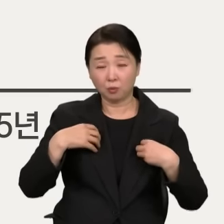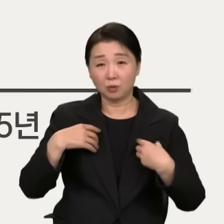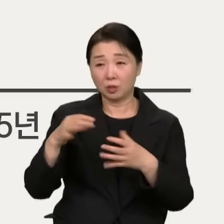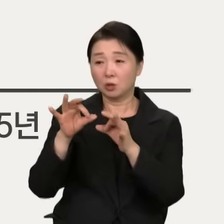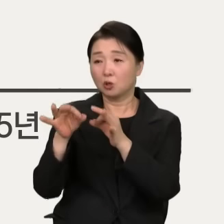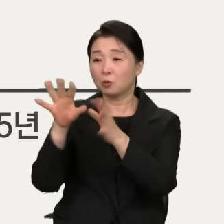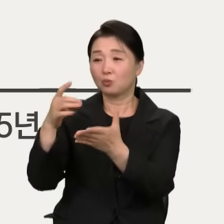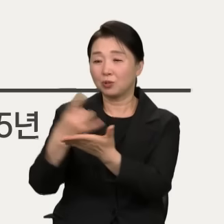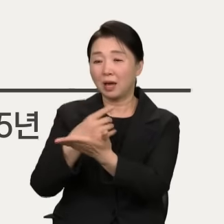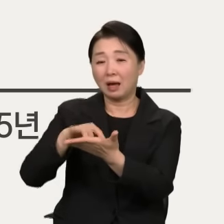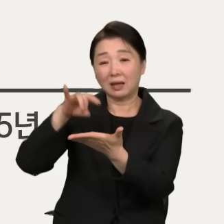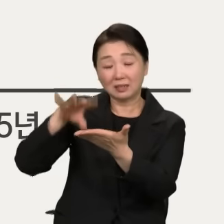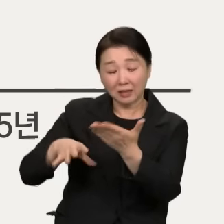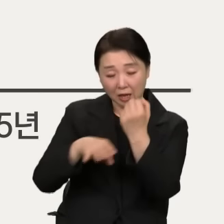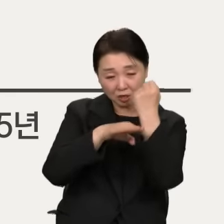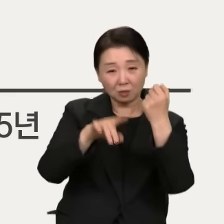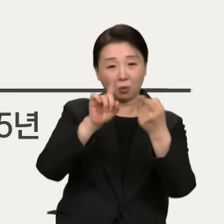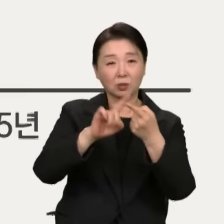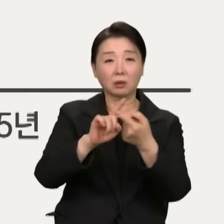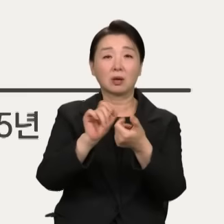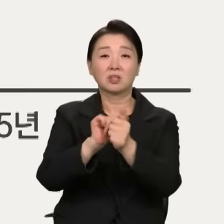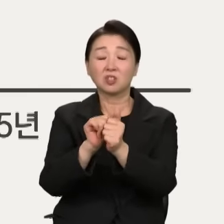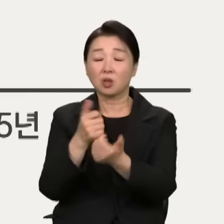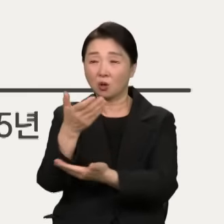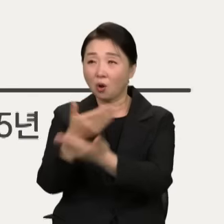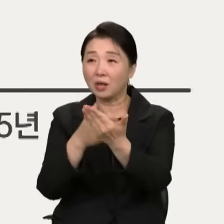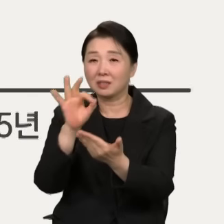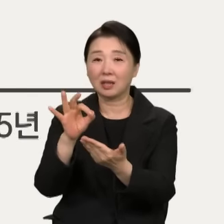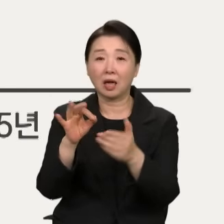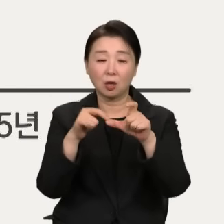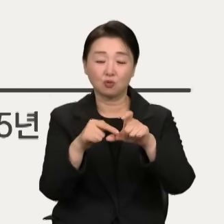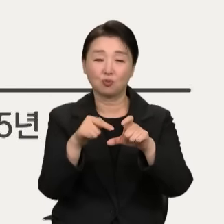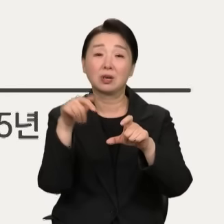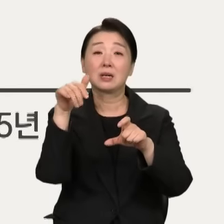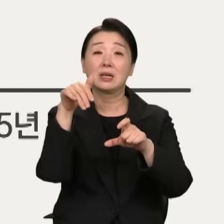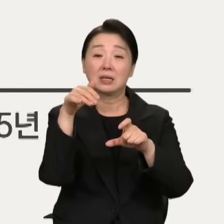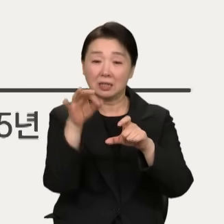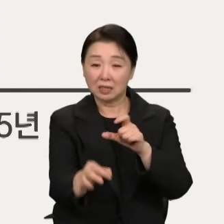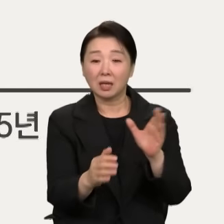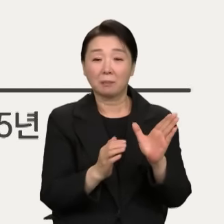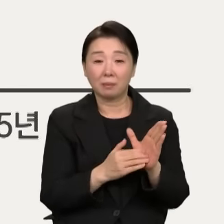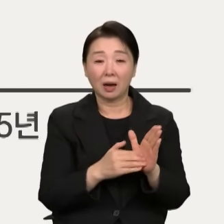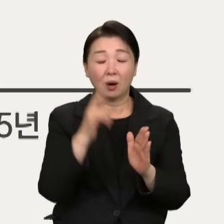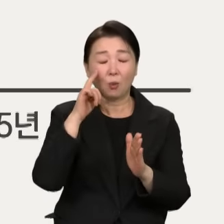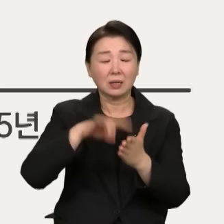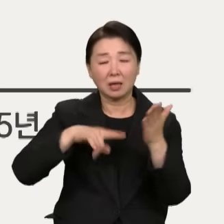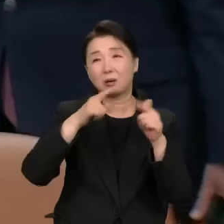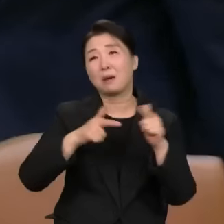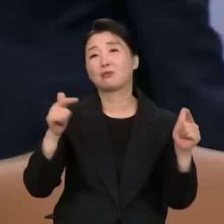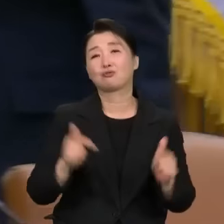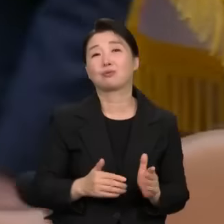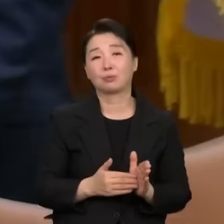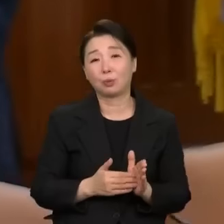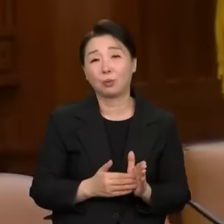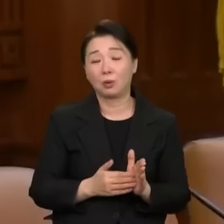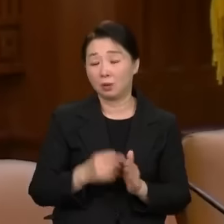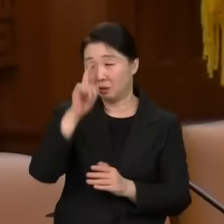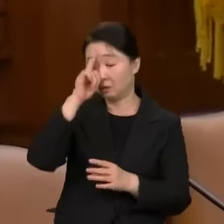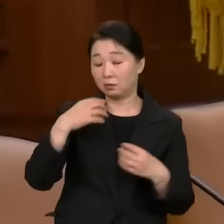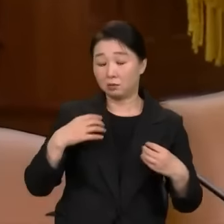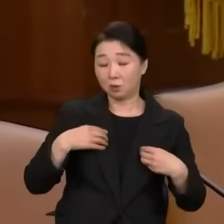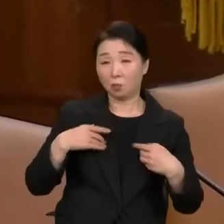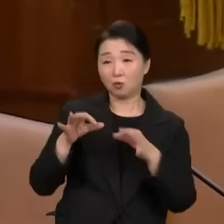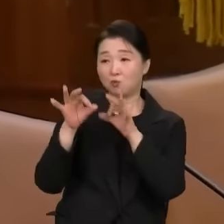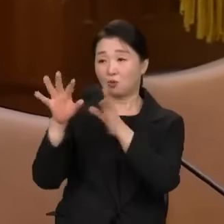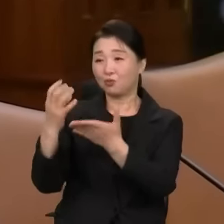내년에 시행된다는 걸 전제로 증권 거래 세율을 대폭 인하했고 세수는 반토막났습니다 정부는 금 투세